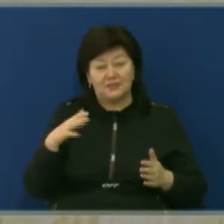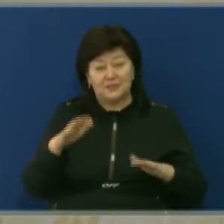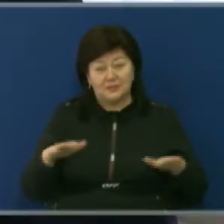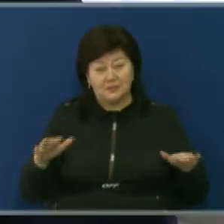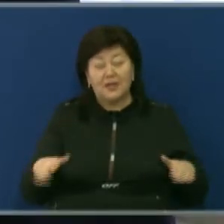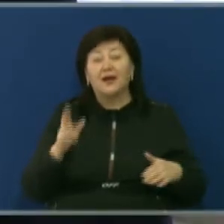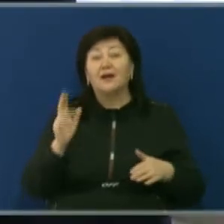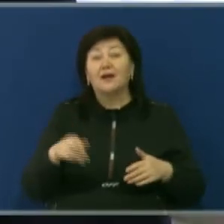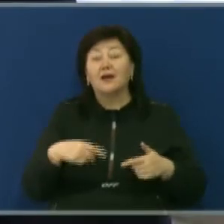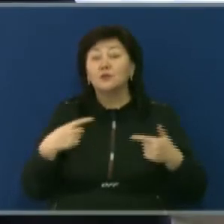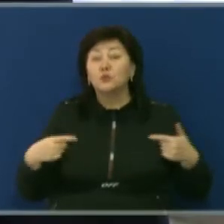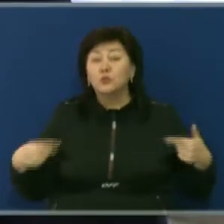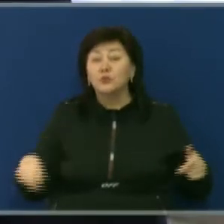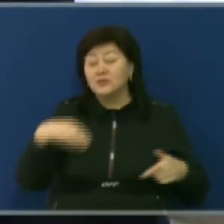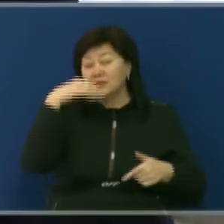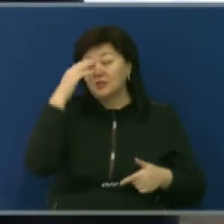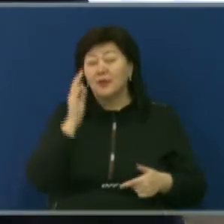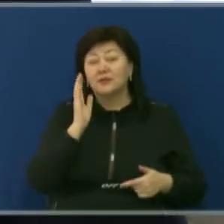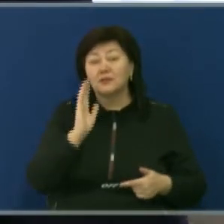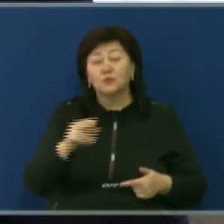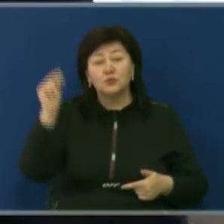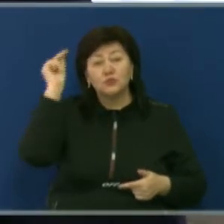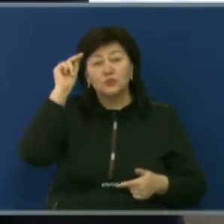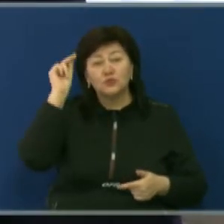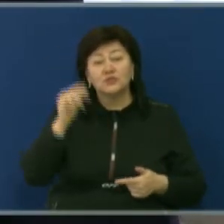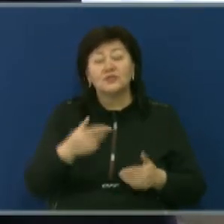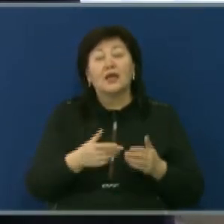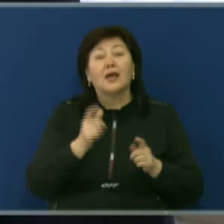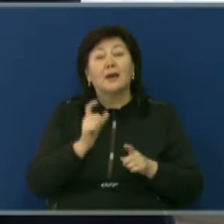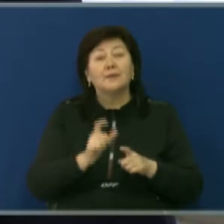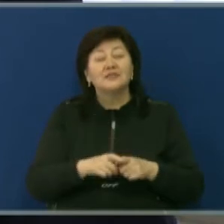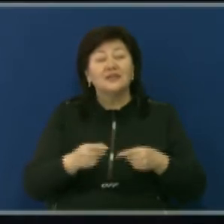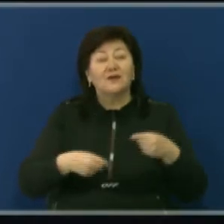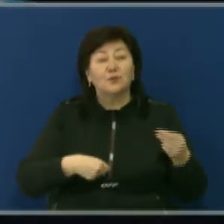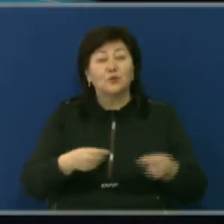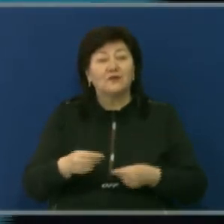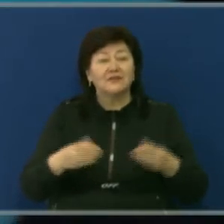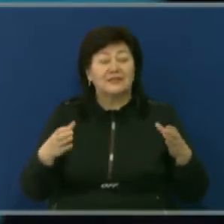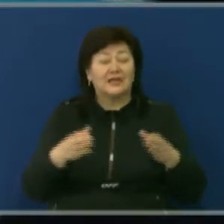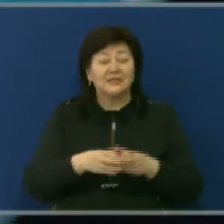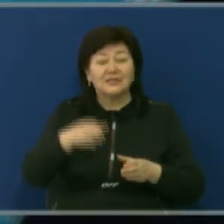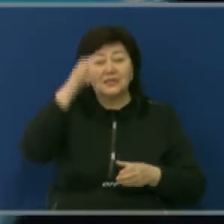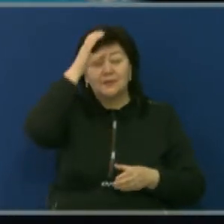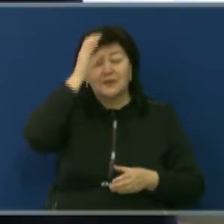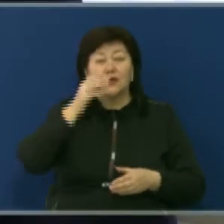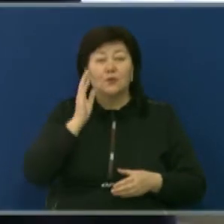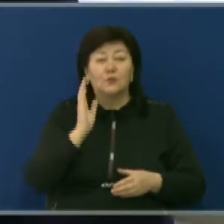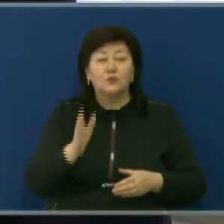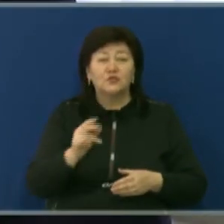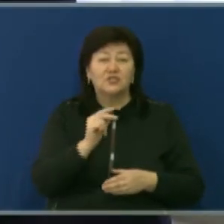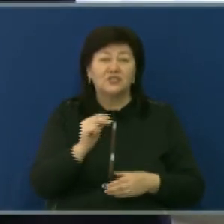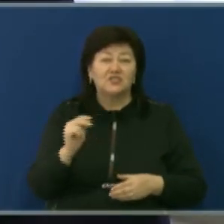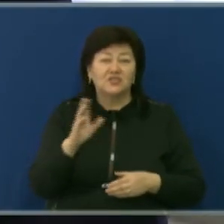как остальные учащиеся будут посещать уроки. По словам руководителя отдела образования, в предстоящей четверти будут